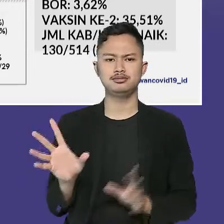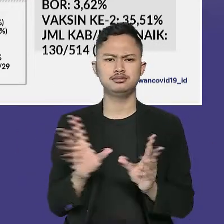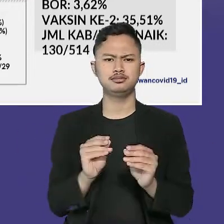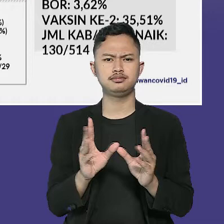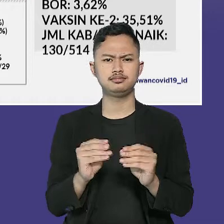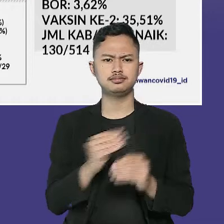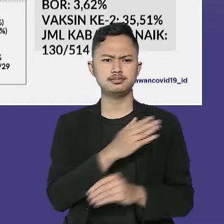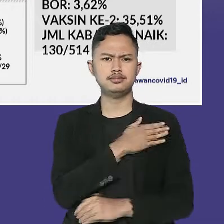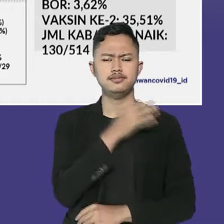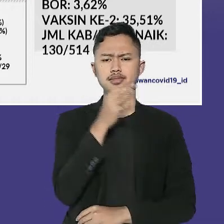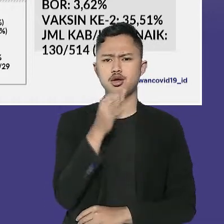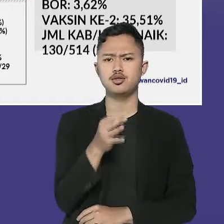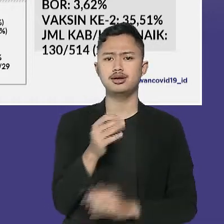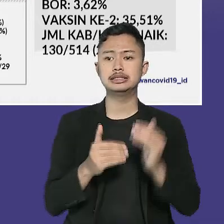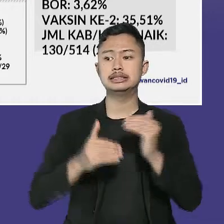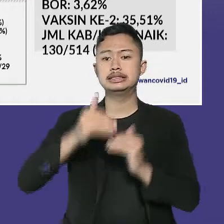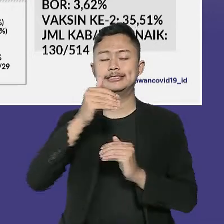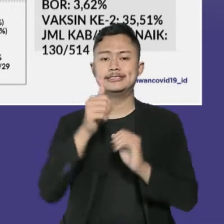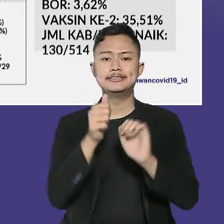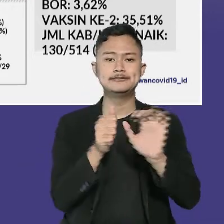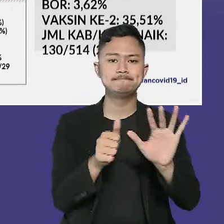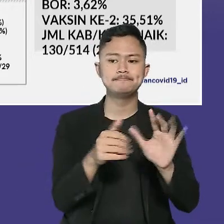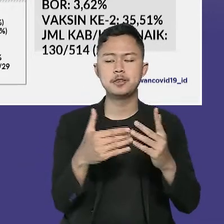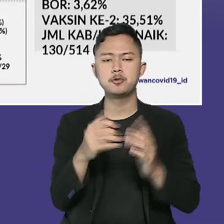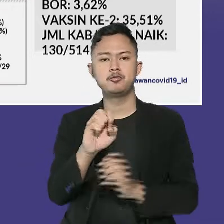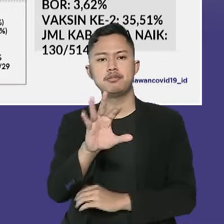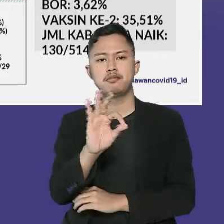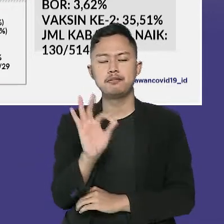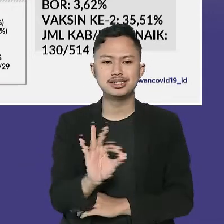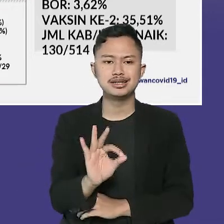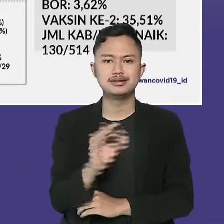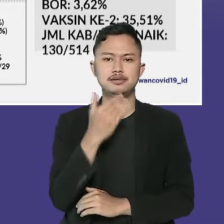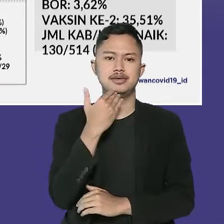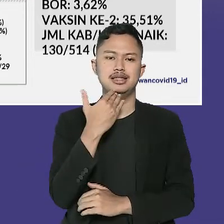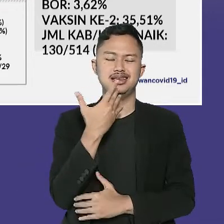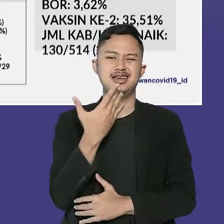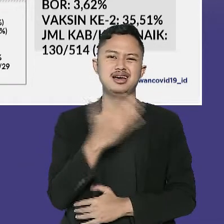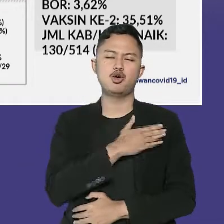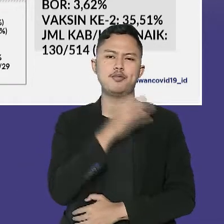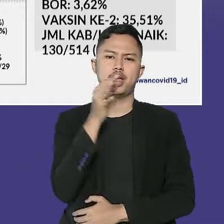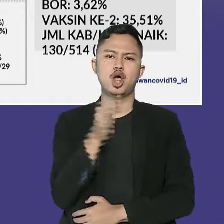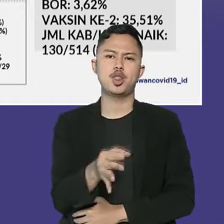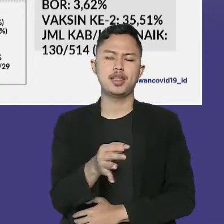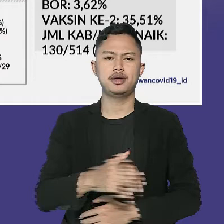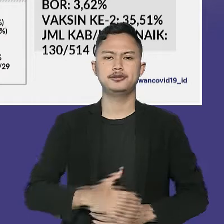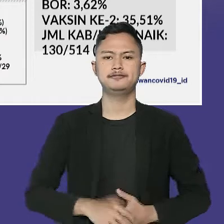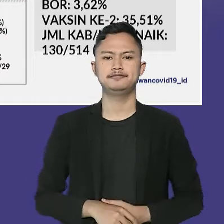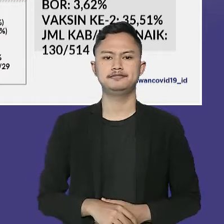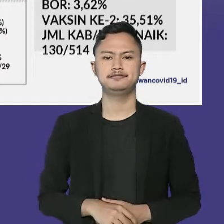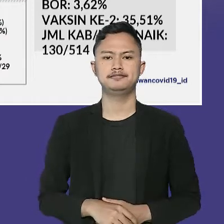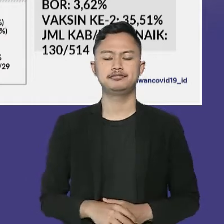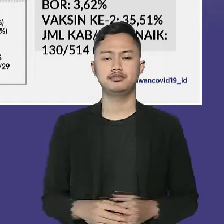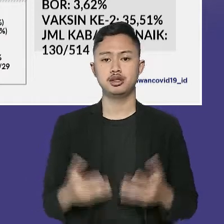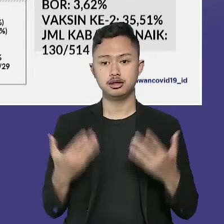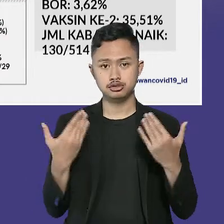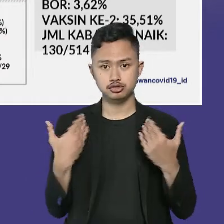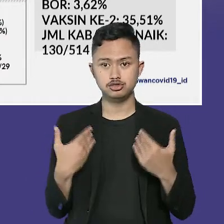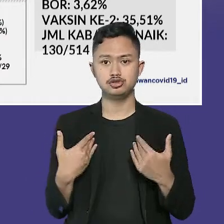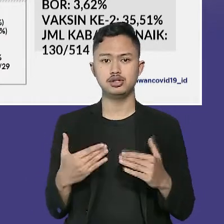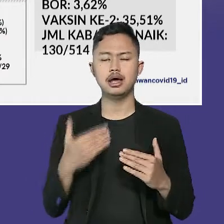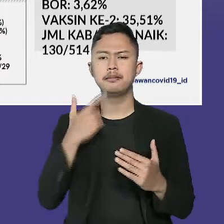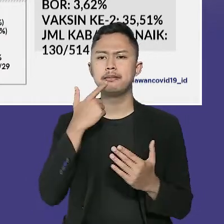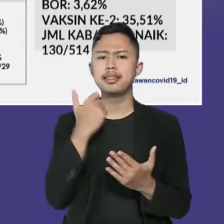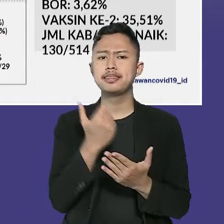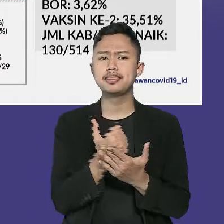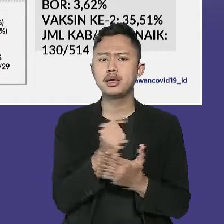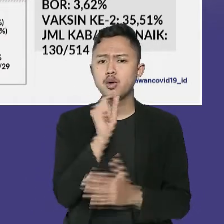8 kabupaten kota naik dari total 38 kabupaten kota. Selain itu,